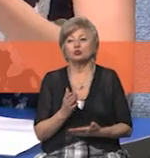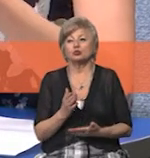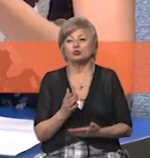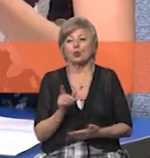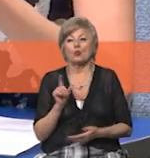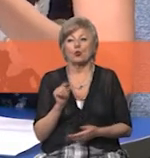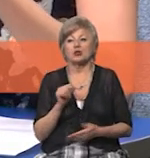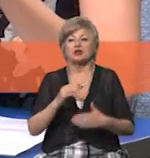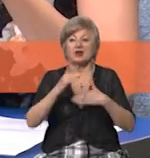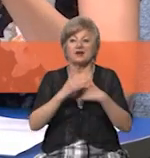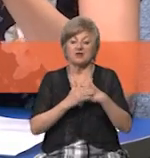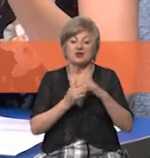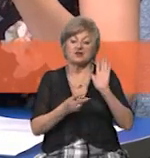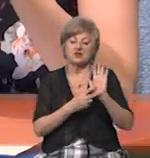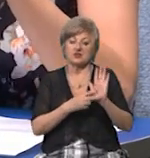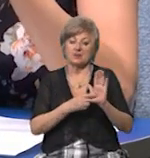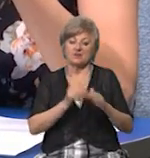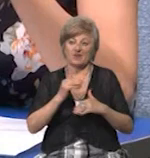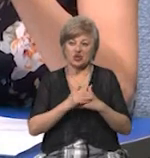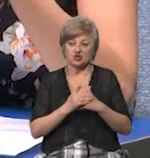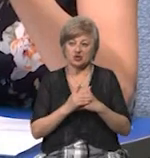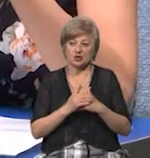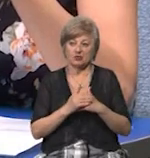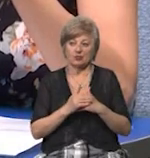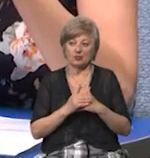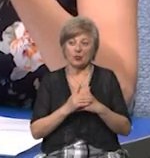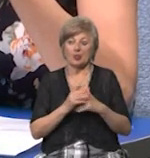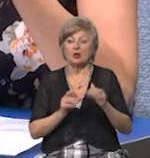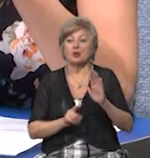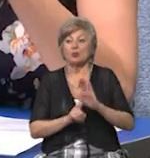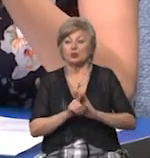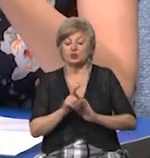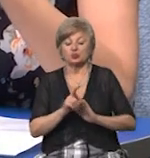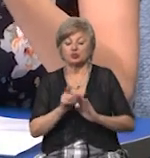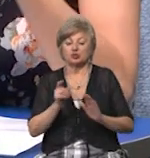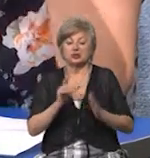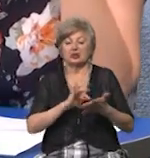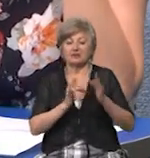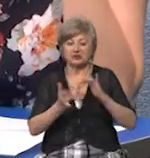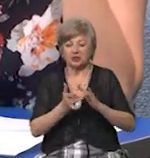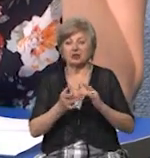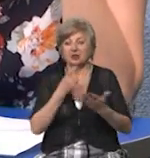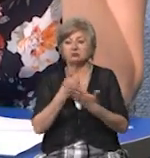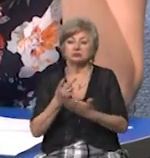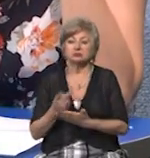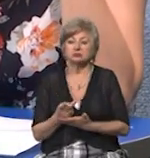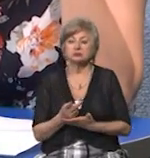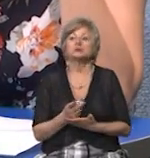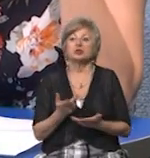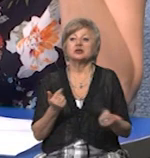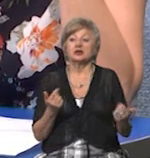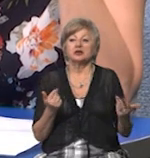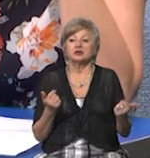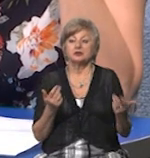у понеділок ввечері, десь о 7-й годині вечора. Тобто, ну, вже почали там репости робити, і люди там почали дивитись,